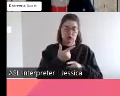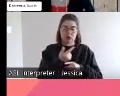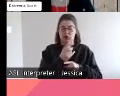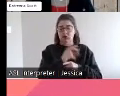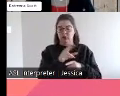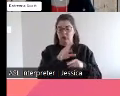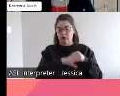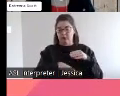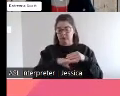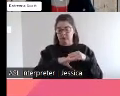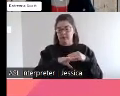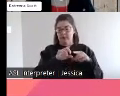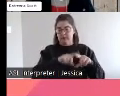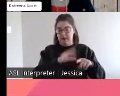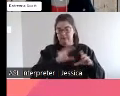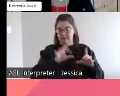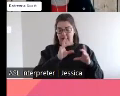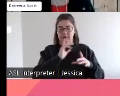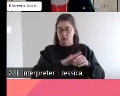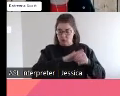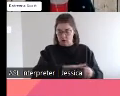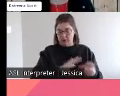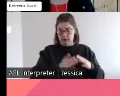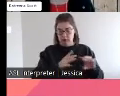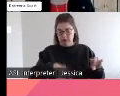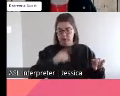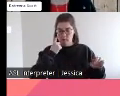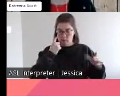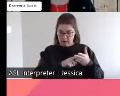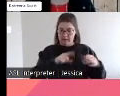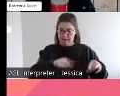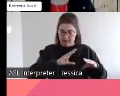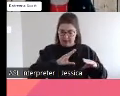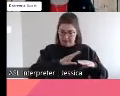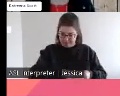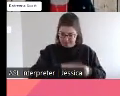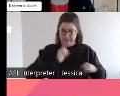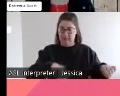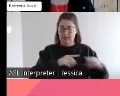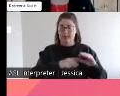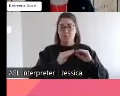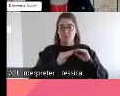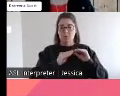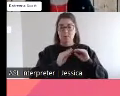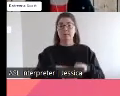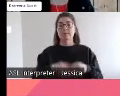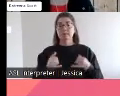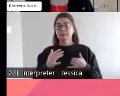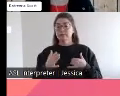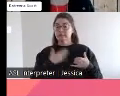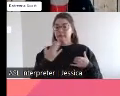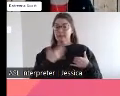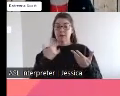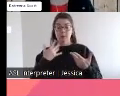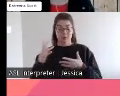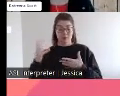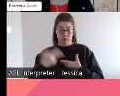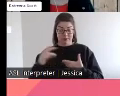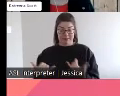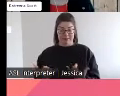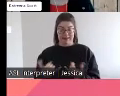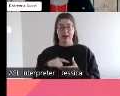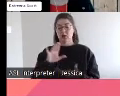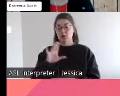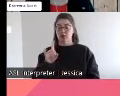à travailler à réduire les effets négatifs, néfastes sur les genres, la relation entre